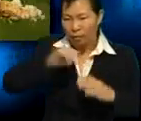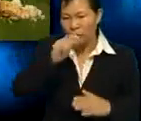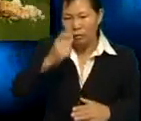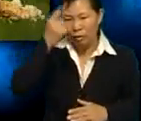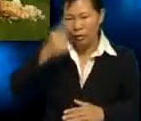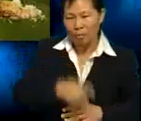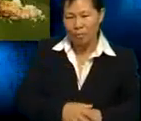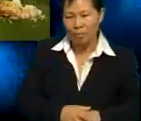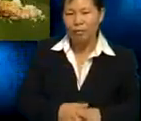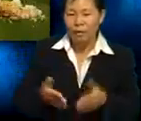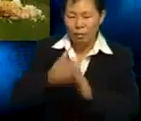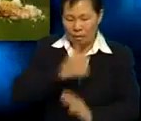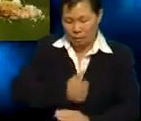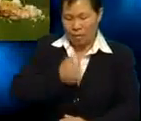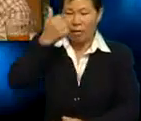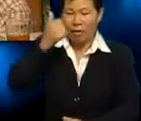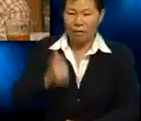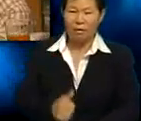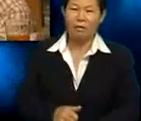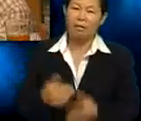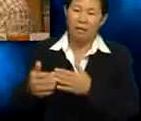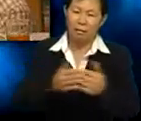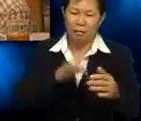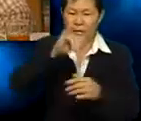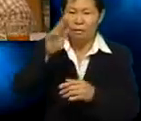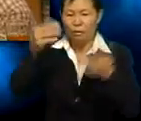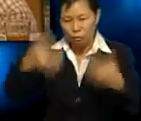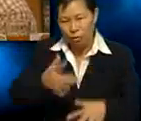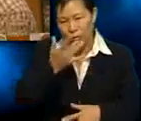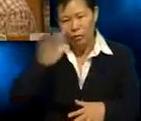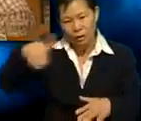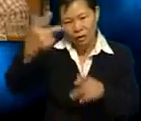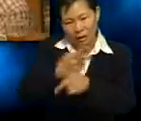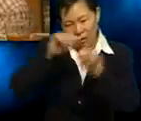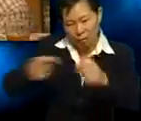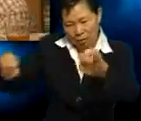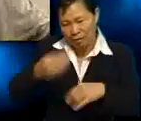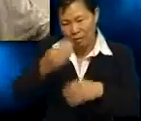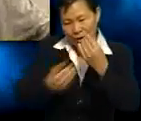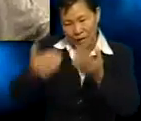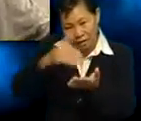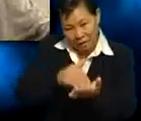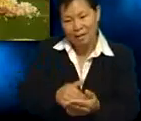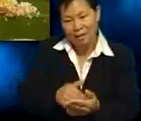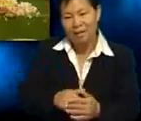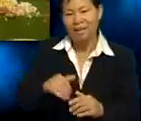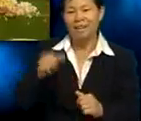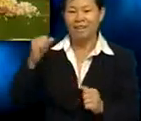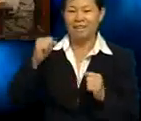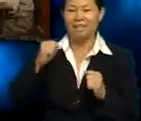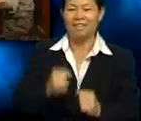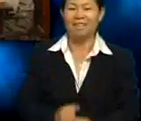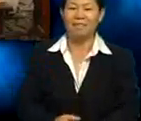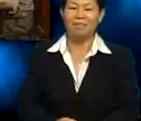faham. Minta maaf ya, Aunty. Tak apa, sekarang Jin sudah rasa. Lain kali bolehlah datang sini makan lagi, ya? Ya,